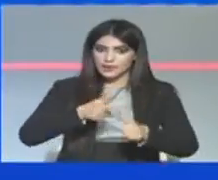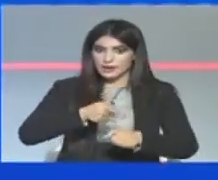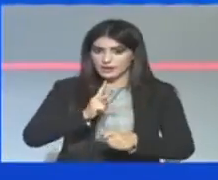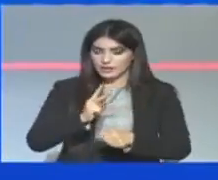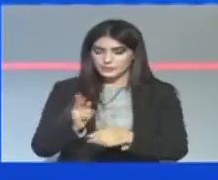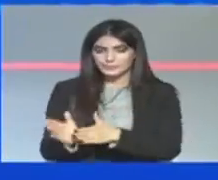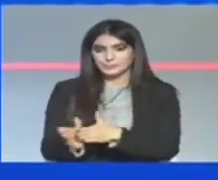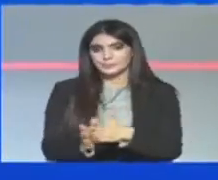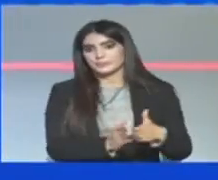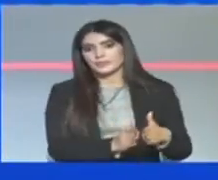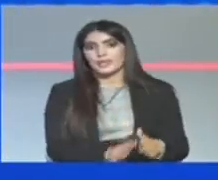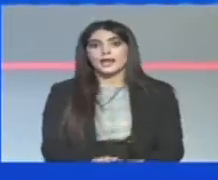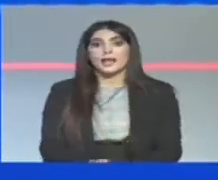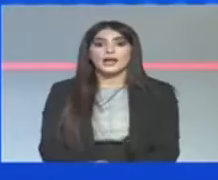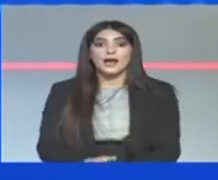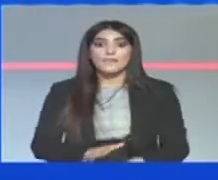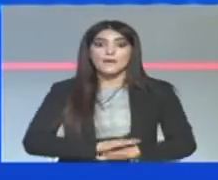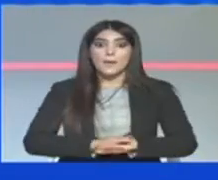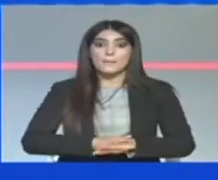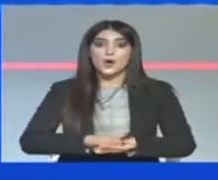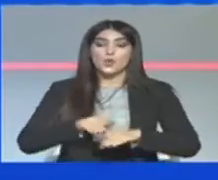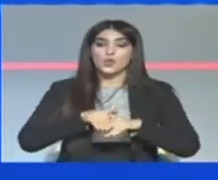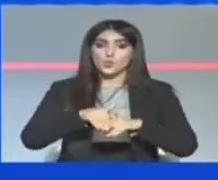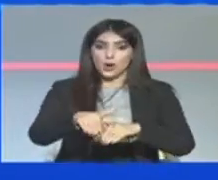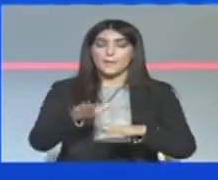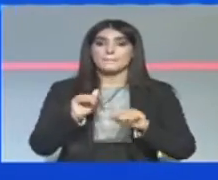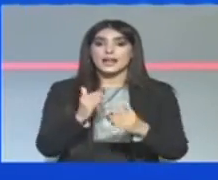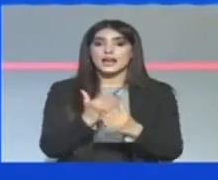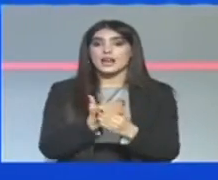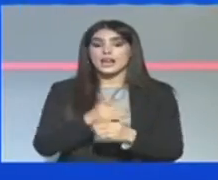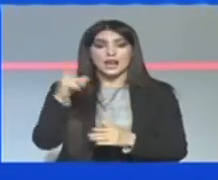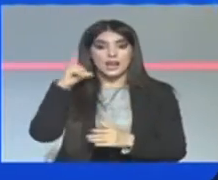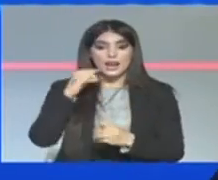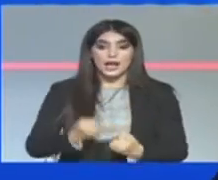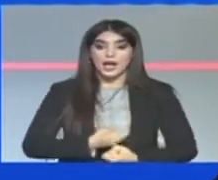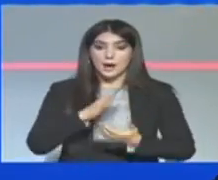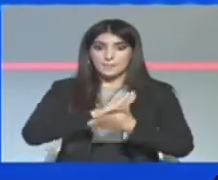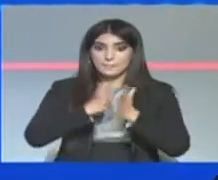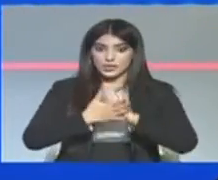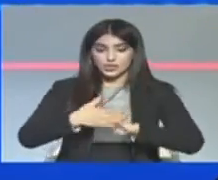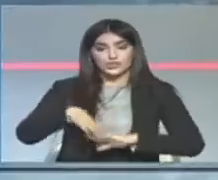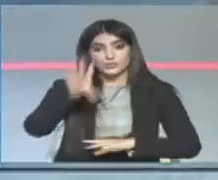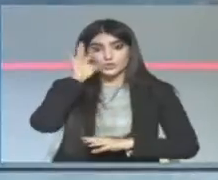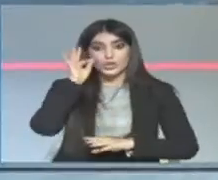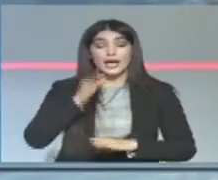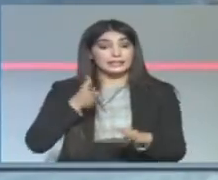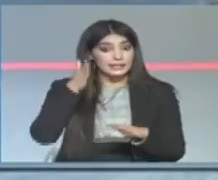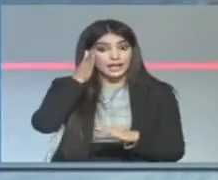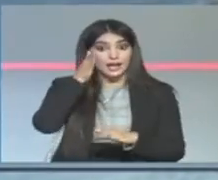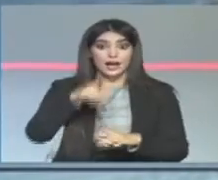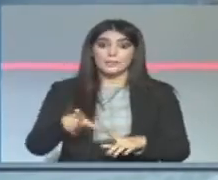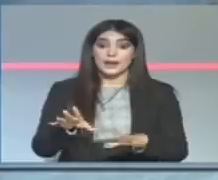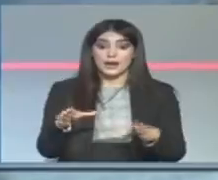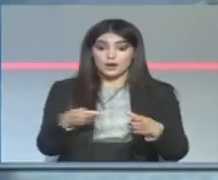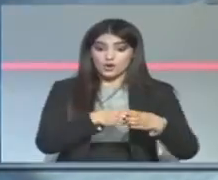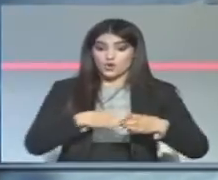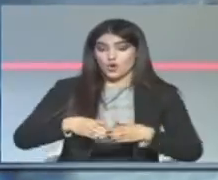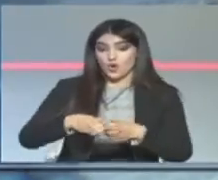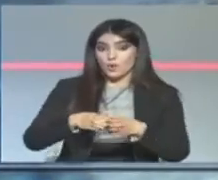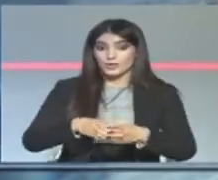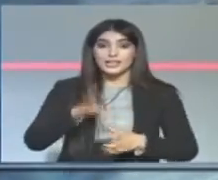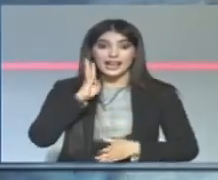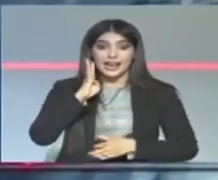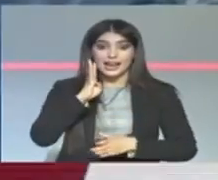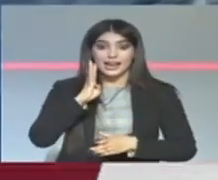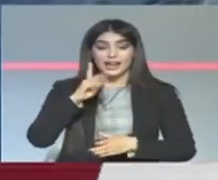وفي سياق متصل بالملف ليبي عبرت جمعيه تونسيات عن املها في ان تتوصل الاطراف ملتقى الحوار